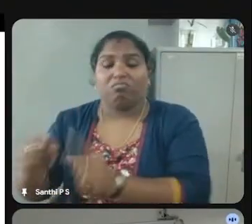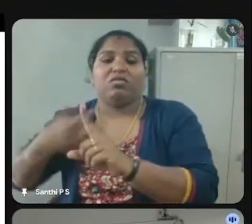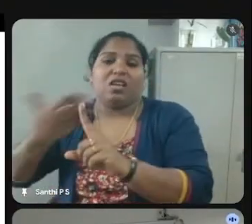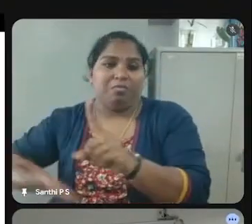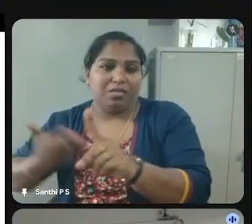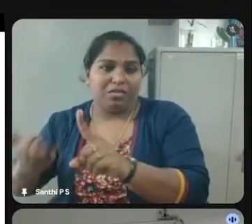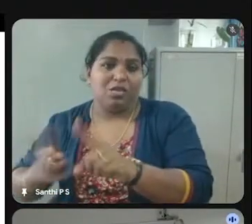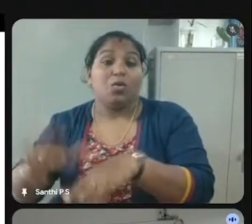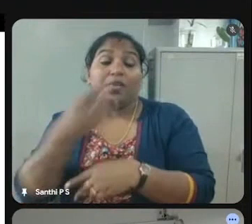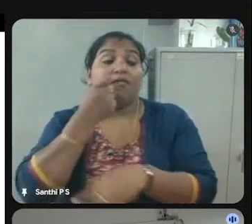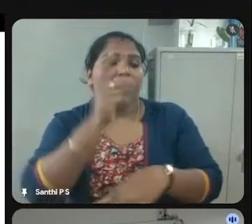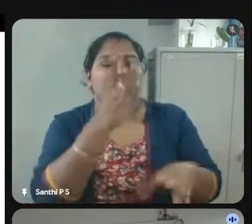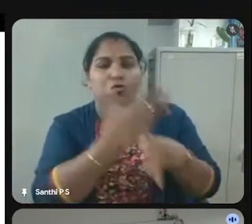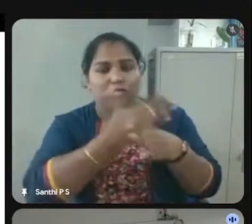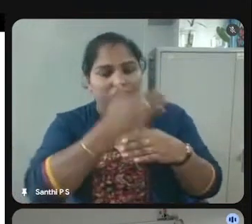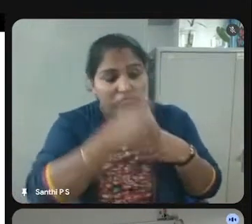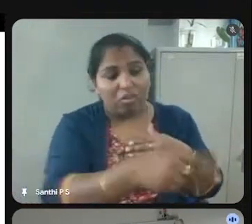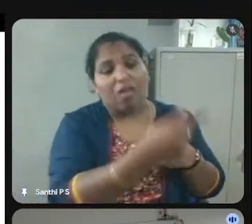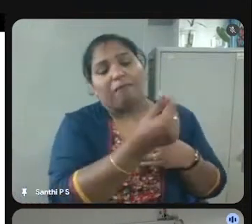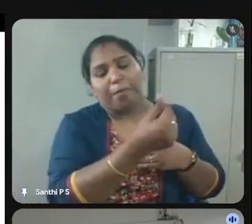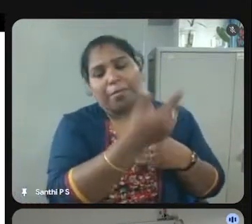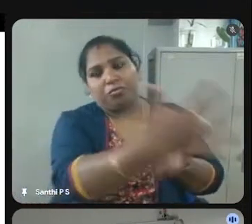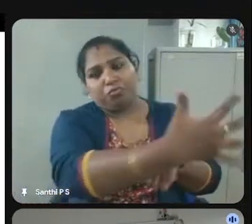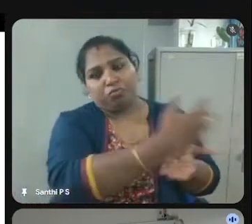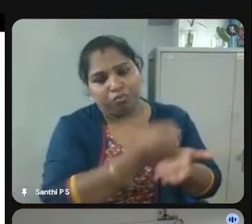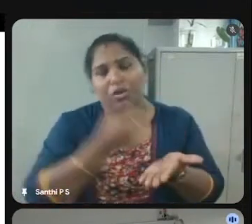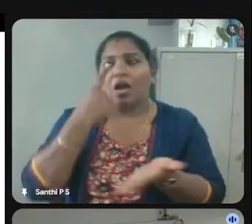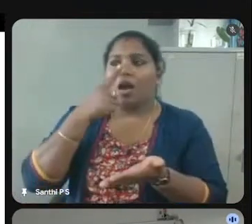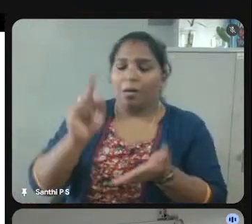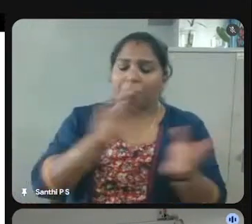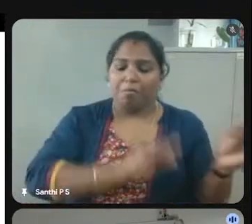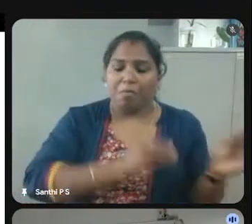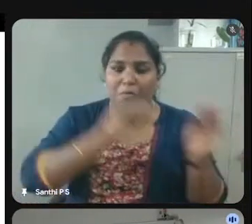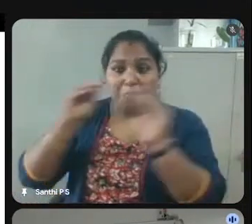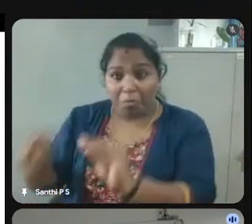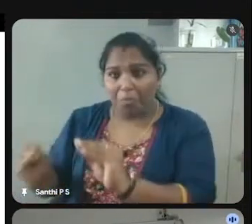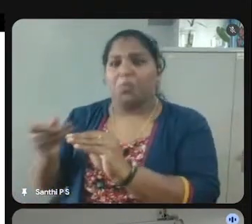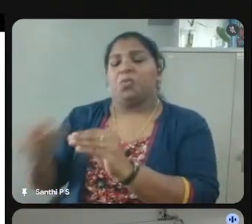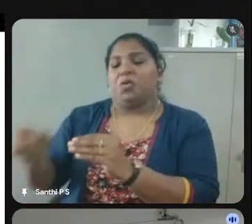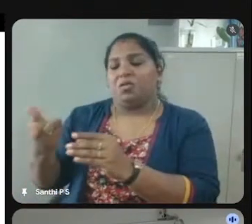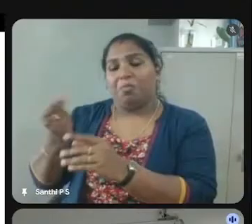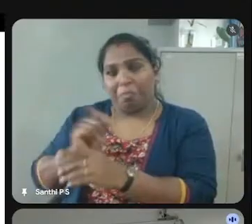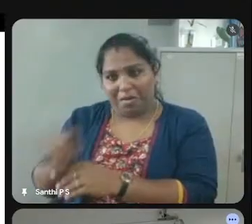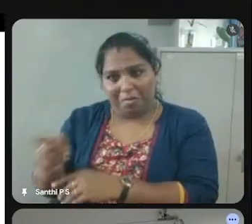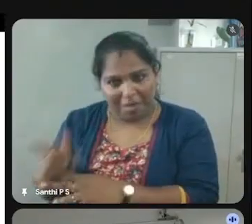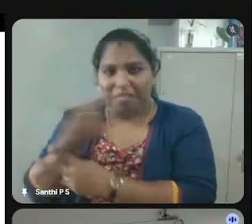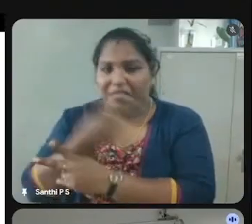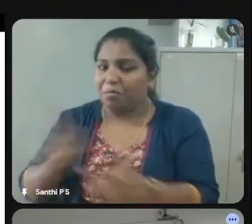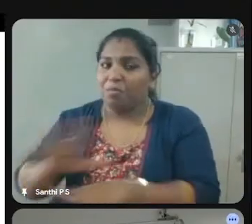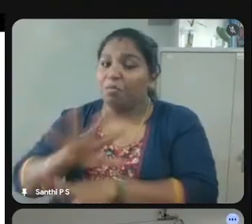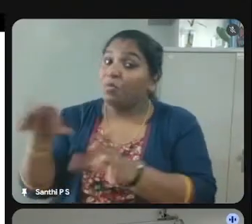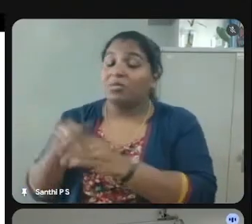കുട്ടിയെ നോക്കാനും ബാക്കി വീട്ടിലെ കാര്യങ്ങളും ഒക്കെ ചെയ്യുക എന്നുള്ളതൊരു എല്ലാം കൂടെ ഒത്തൊരുമിച്ച് കൊണ്ടുപോകേണ്ട സാഹചര്യങ്ങൾ വരുന്ന പേരൻസും ഉണ്ട്.